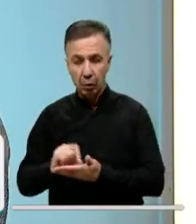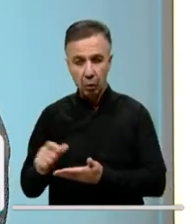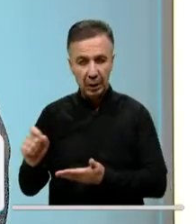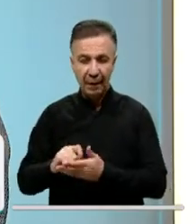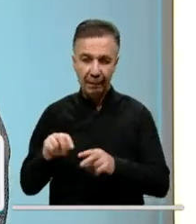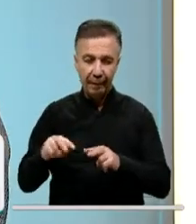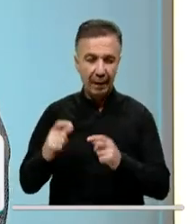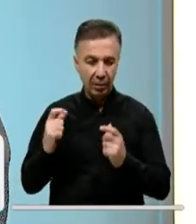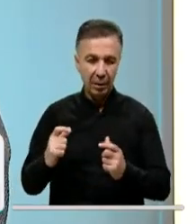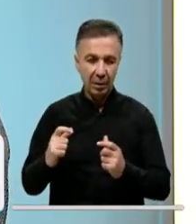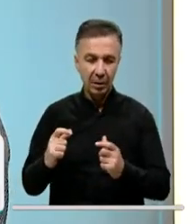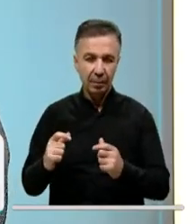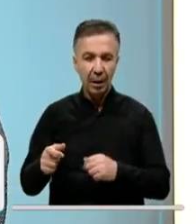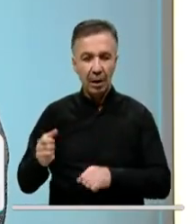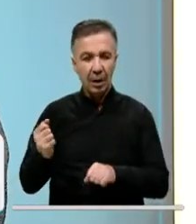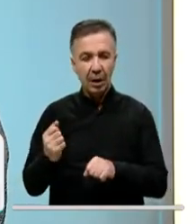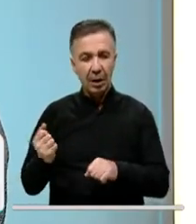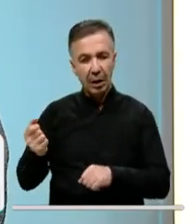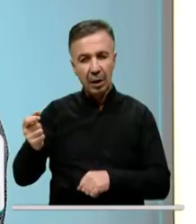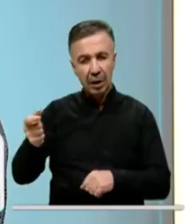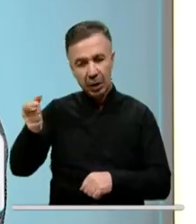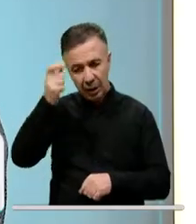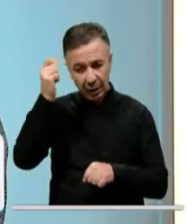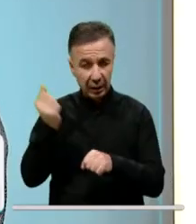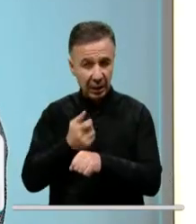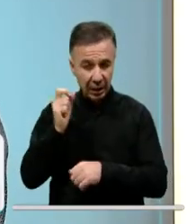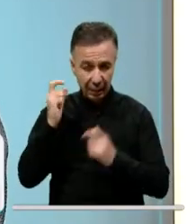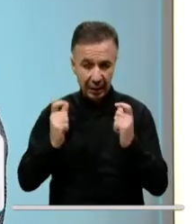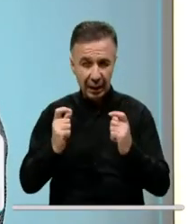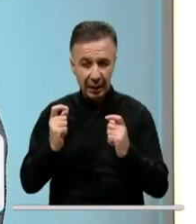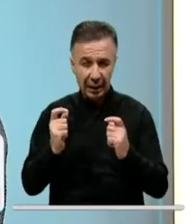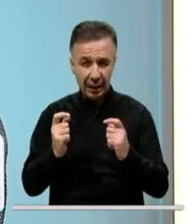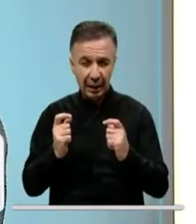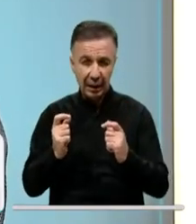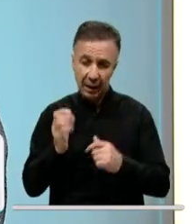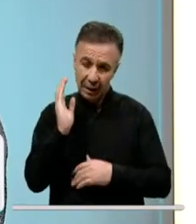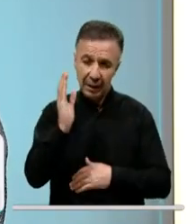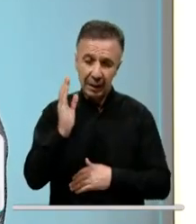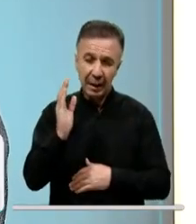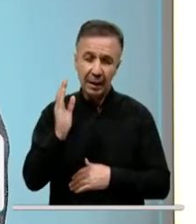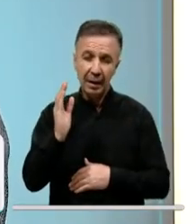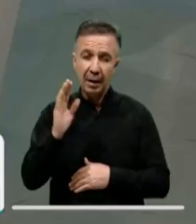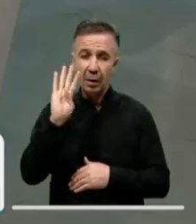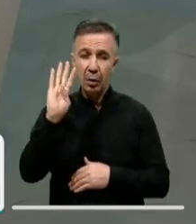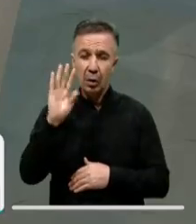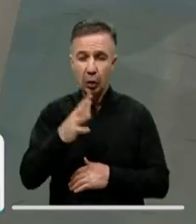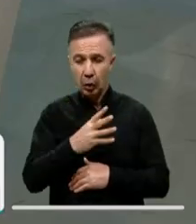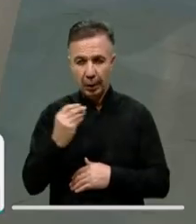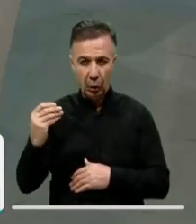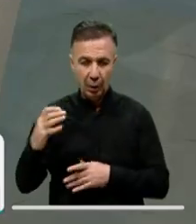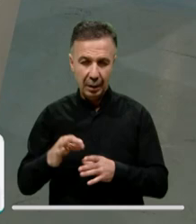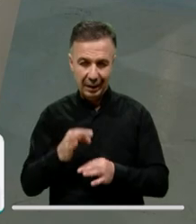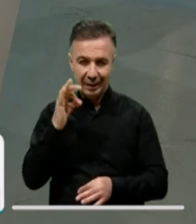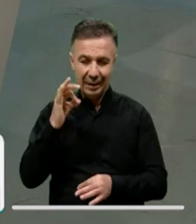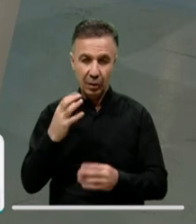üzerinden Mina'ya geçtikleri bir organizasyon düşünün. 4 milyon insanın. Yani bir hayli kalabalık,